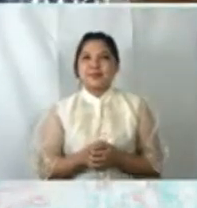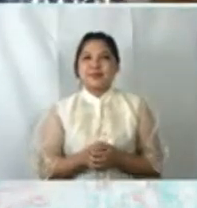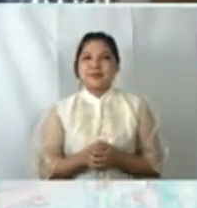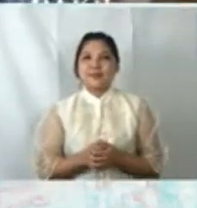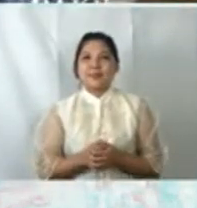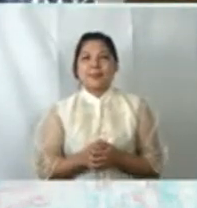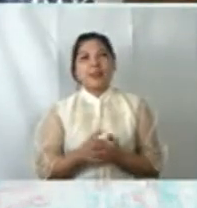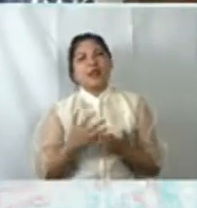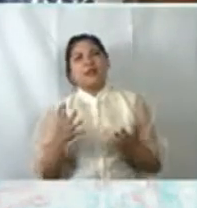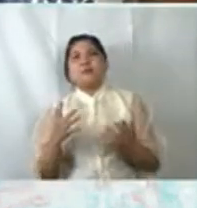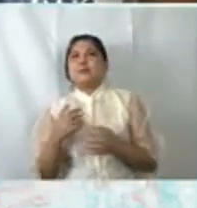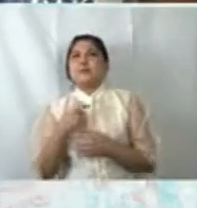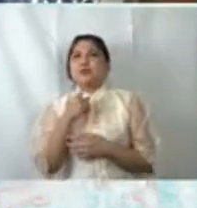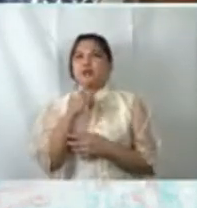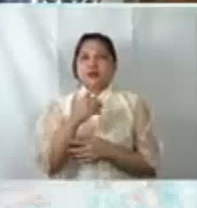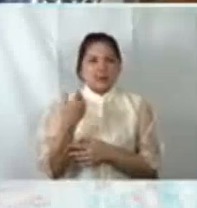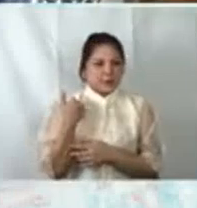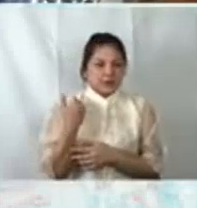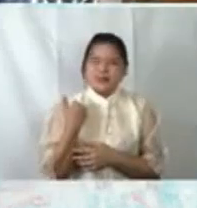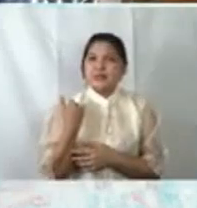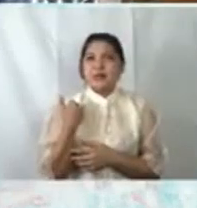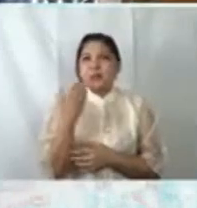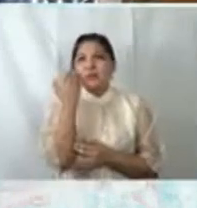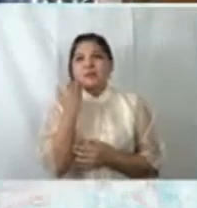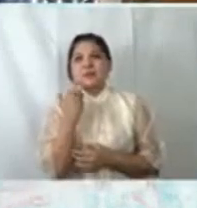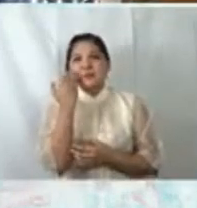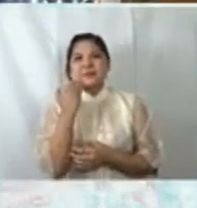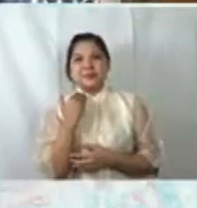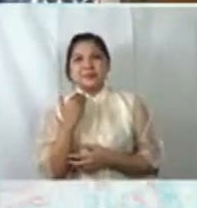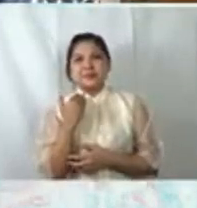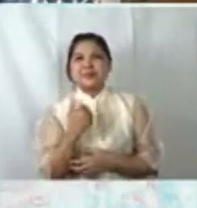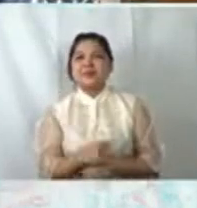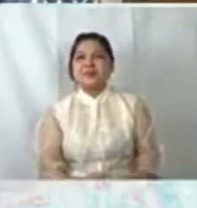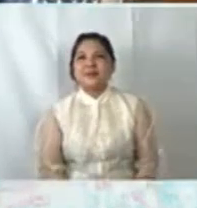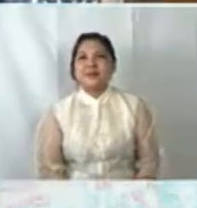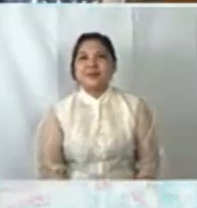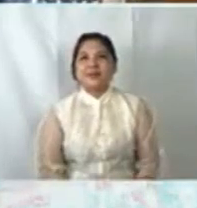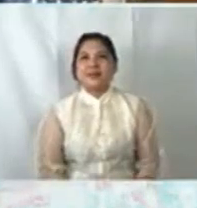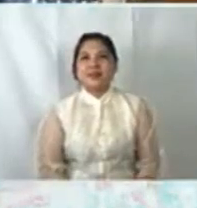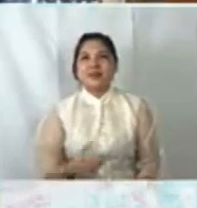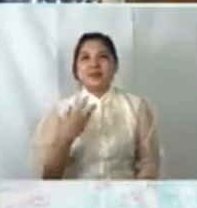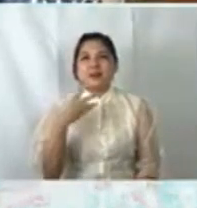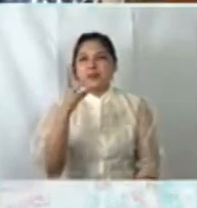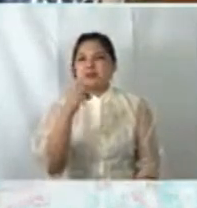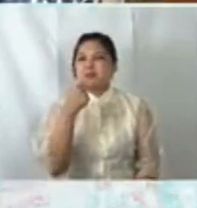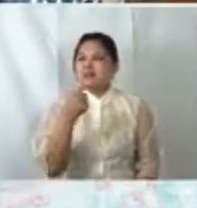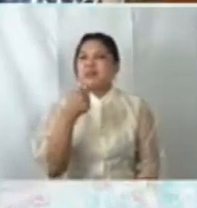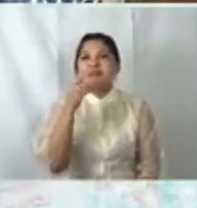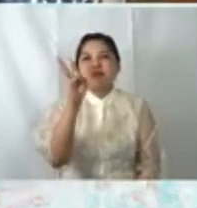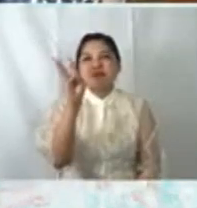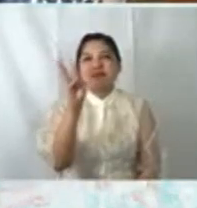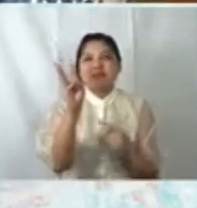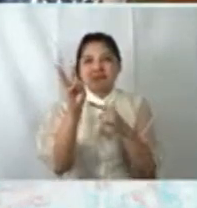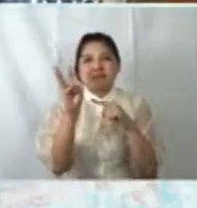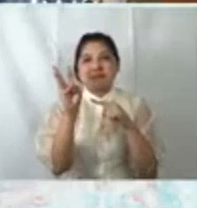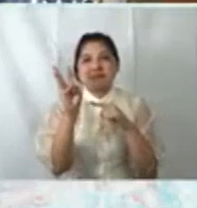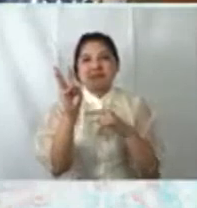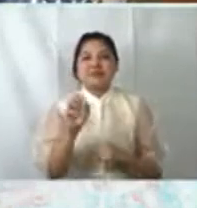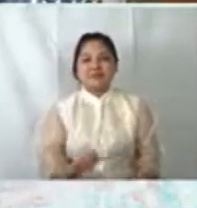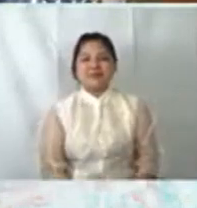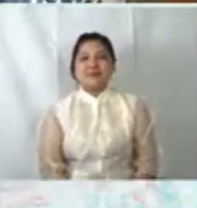Actually may hindi pa ako nailagay. Ano? 66 daw, 'di ba? Oh, so